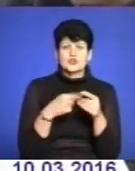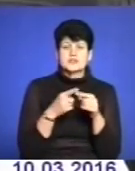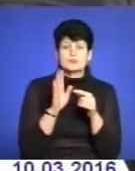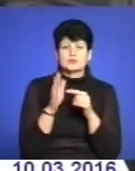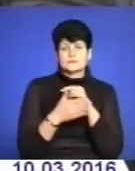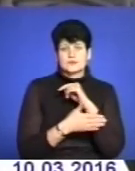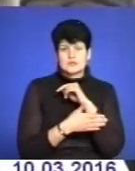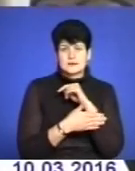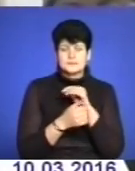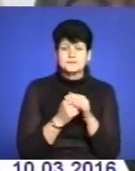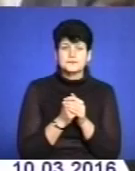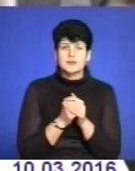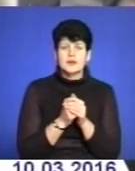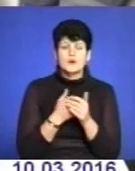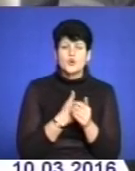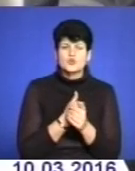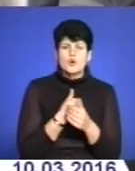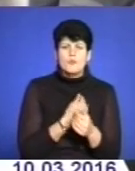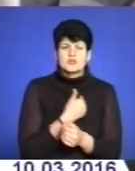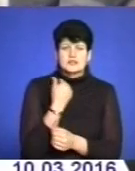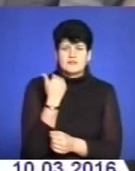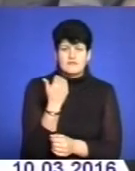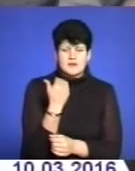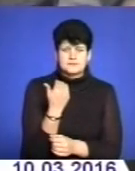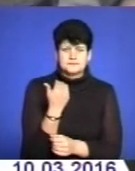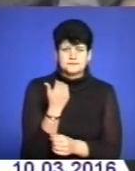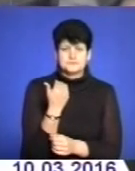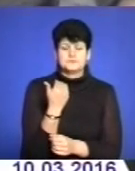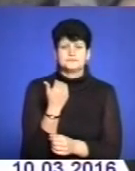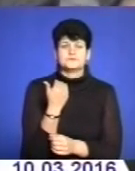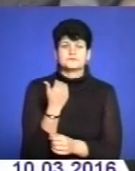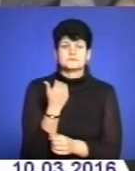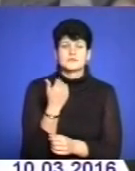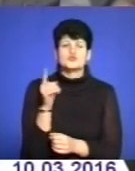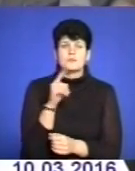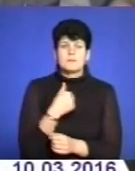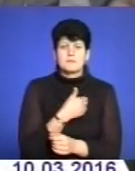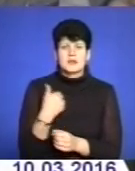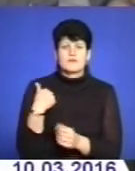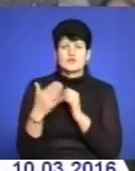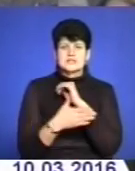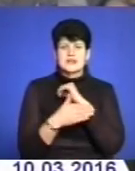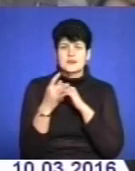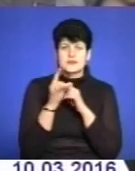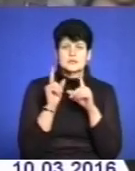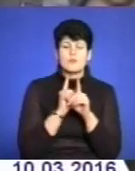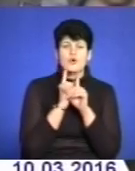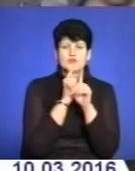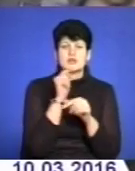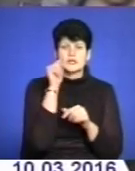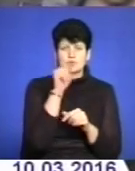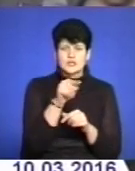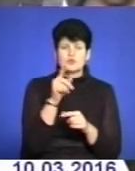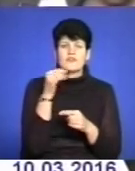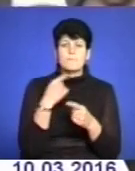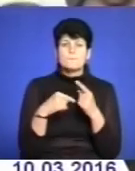останньою. Єдине, що я вам хочу побажати, це щоб ми в останній раз проводжали вас туди і щоб вже на кінець ви повернулися